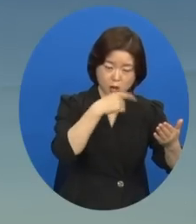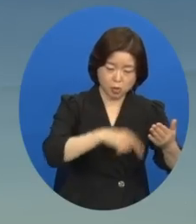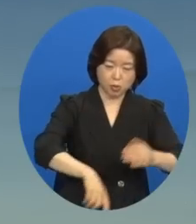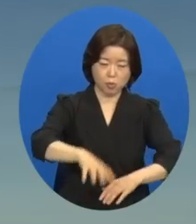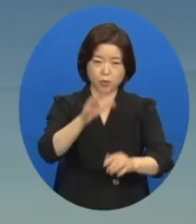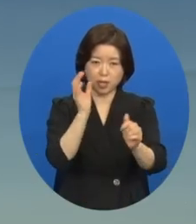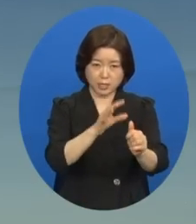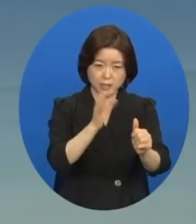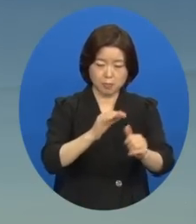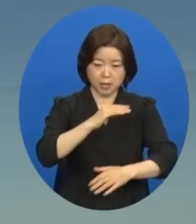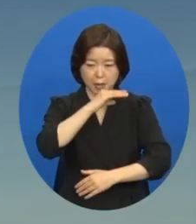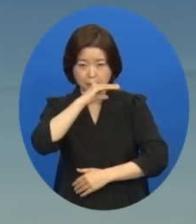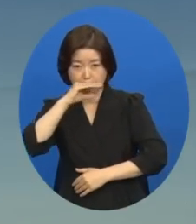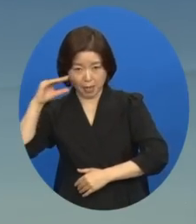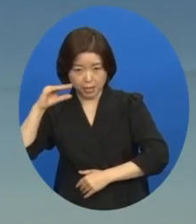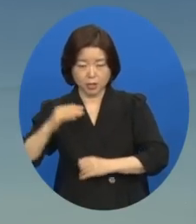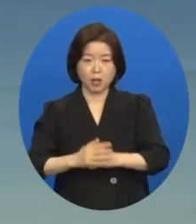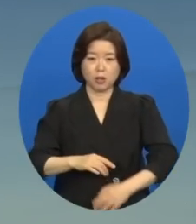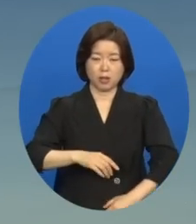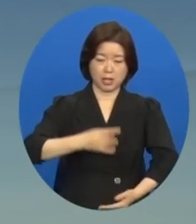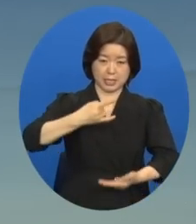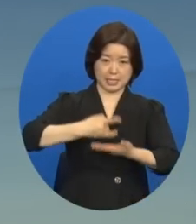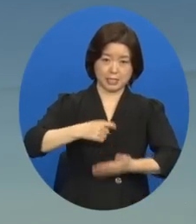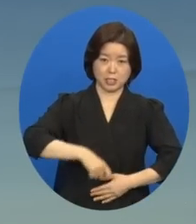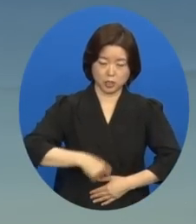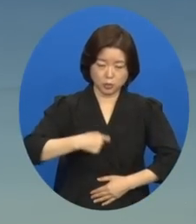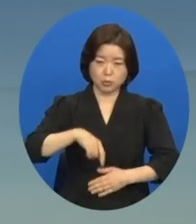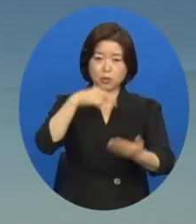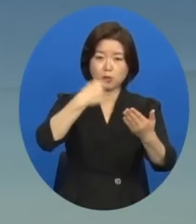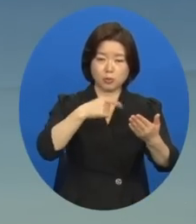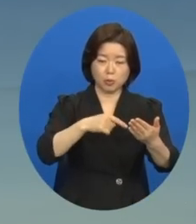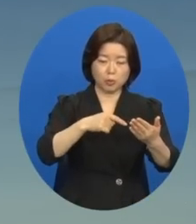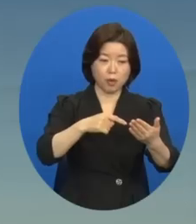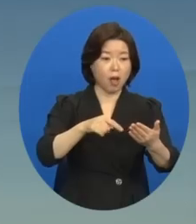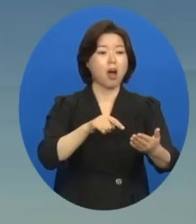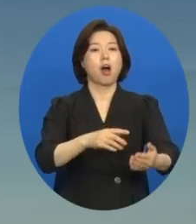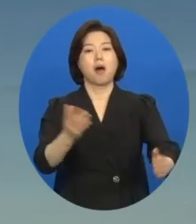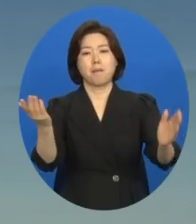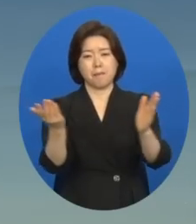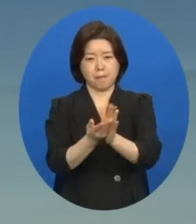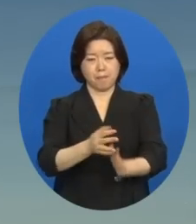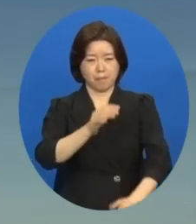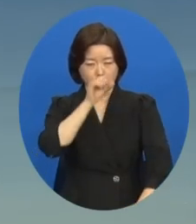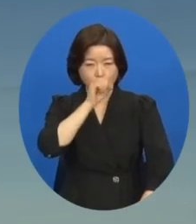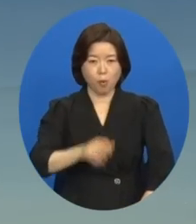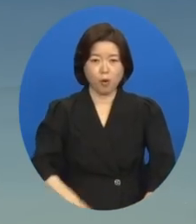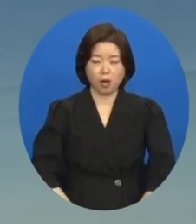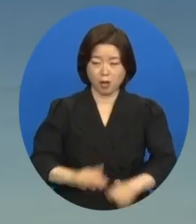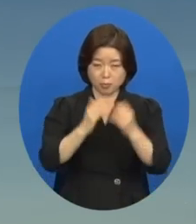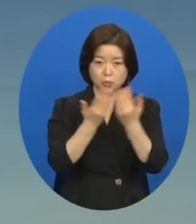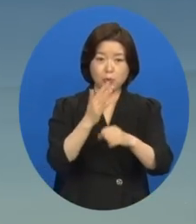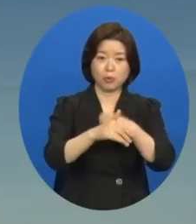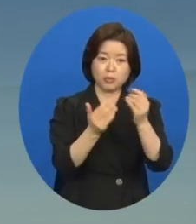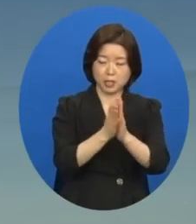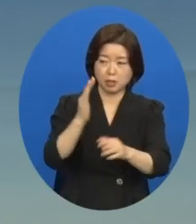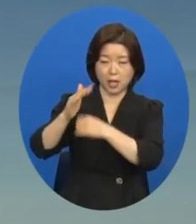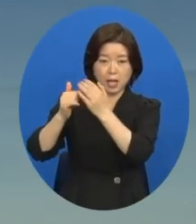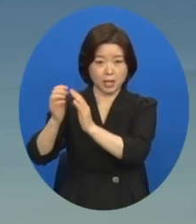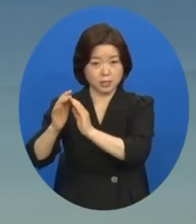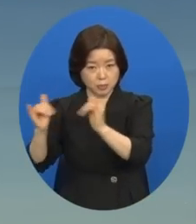책망과 바르게 함과 의로 교육하기에 유익하니, 이는 모든 성경은 하나님의